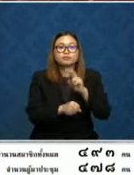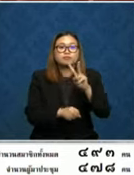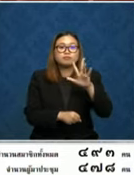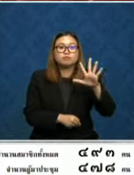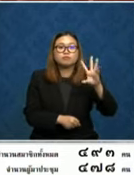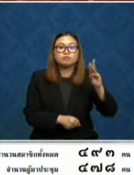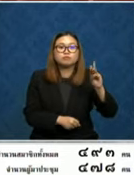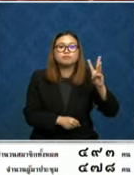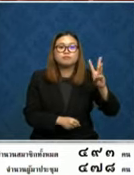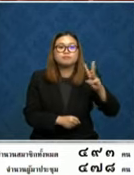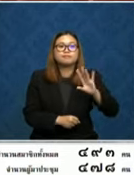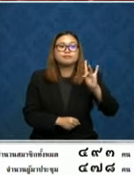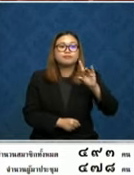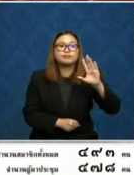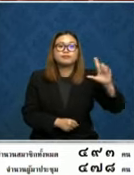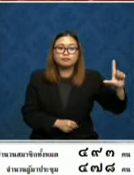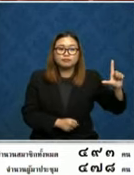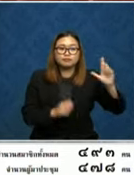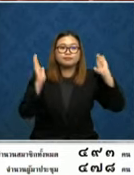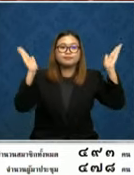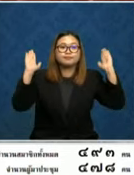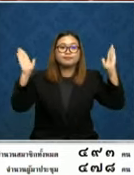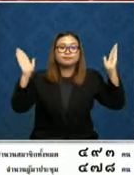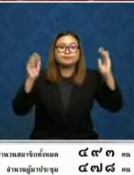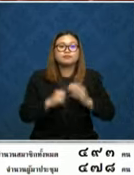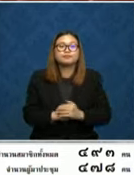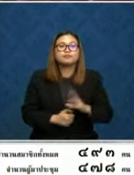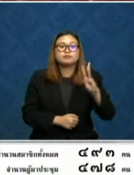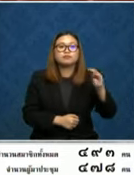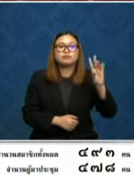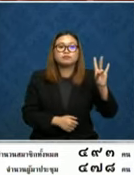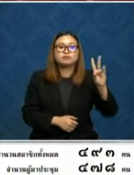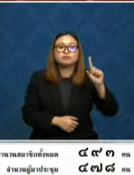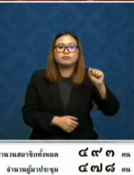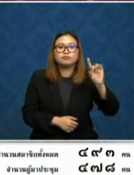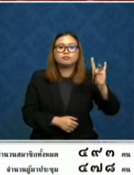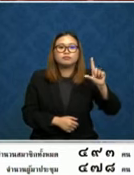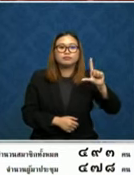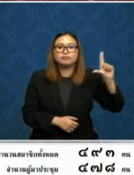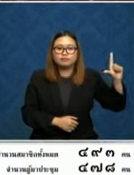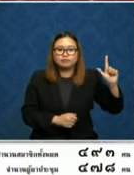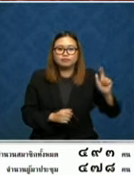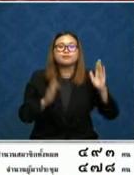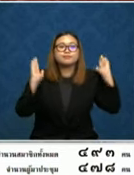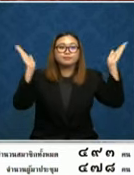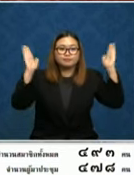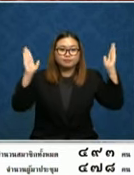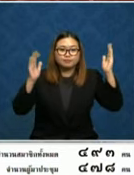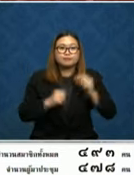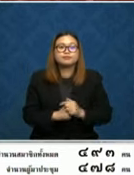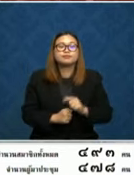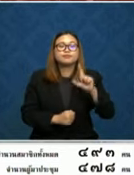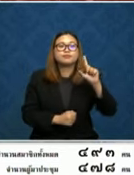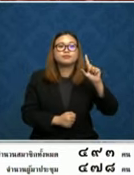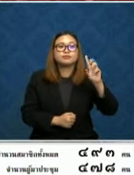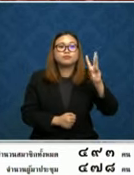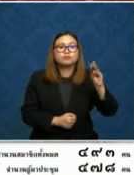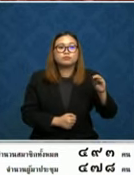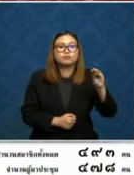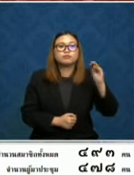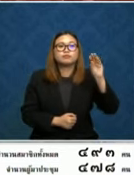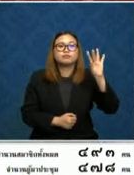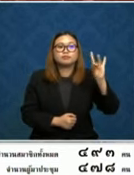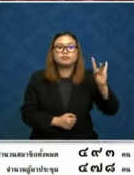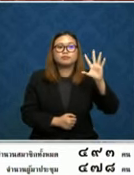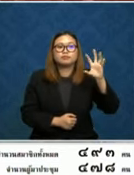สื่อสารแค่8ล้านนะครับปี67ก็กระโดดขึ้นมาเป็น28ล้านและปี68ก็กระโดดขึ้นไปอีกเป็น56ล้านในการที่จะสื่